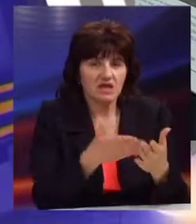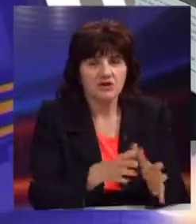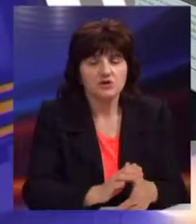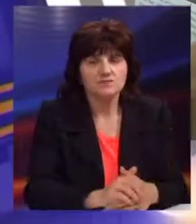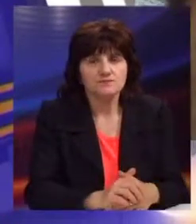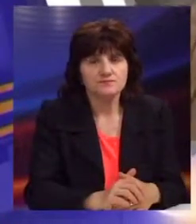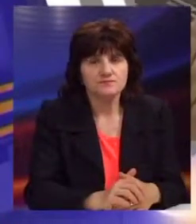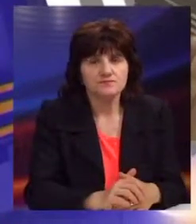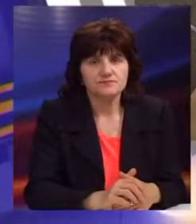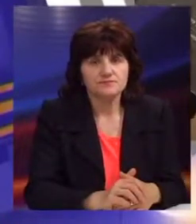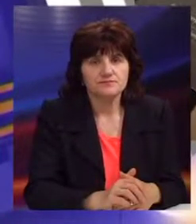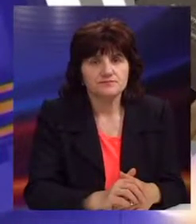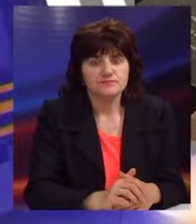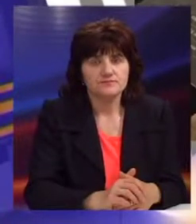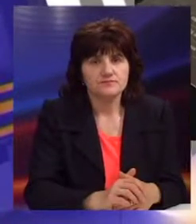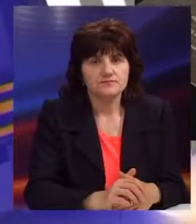ustanove.